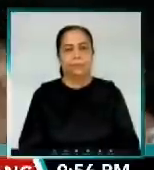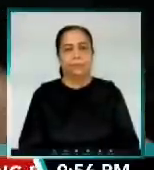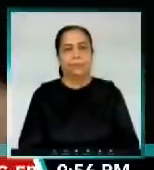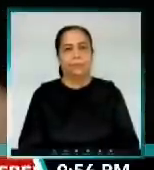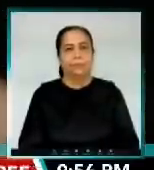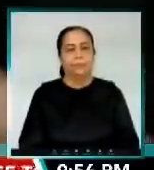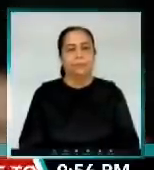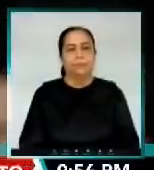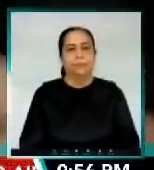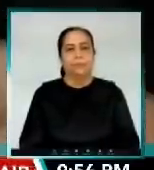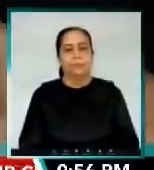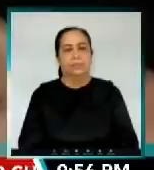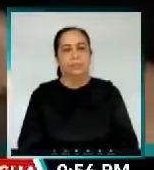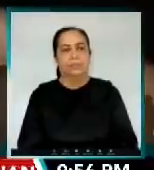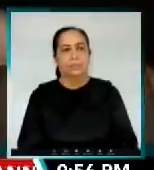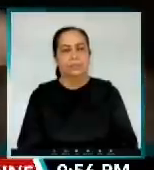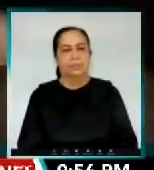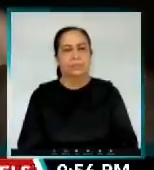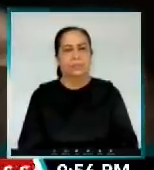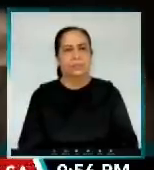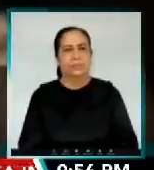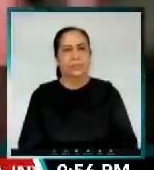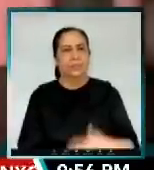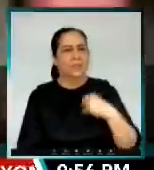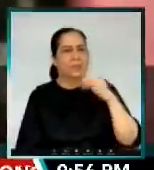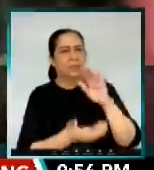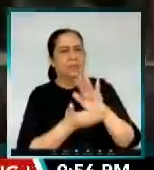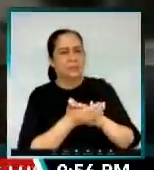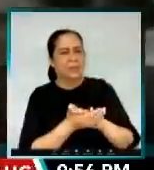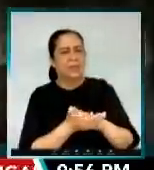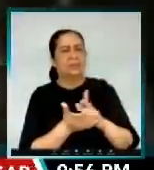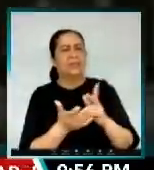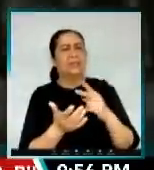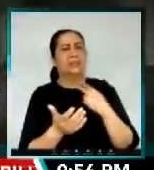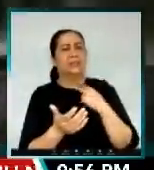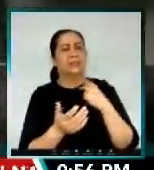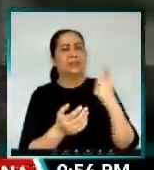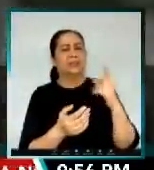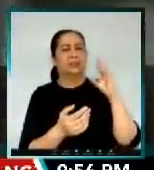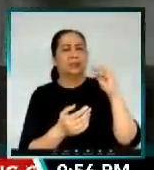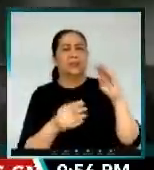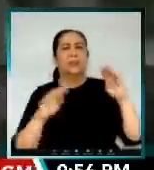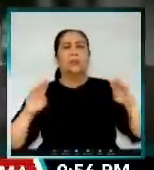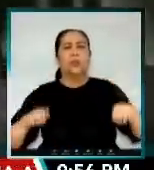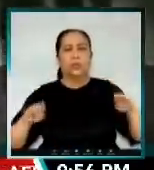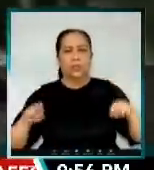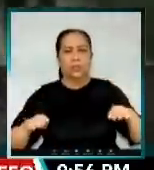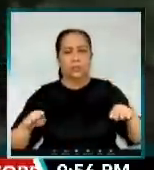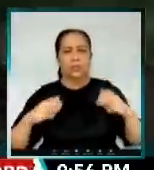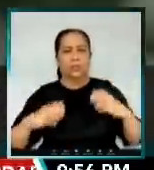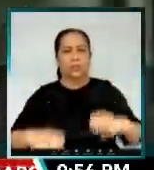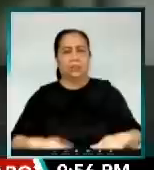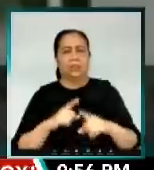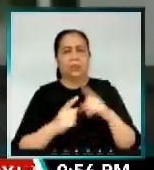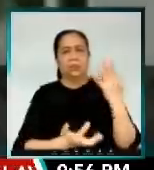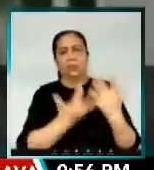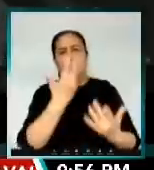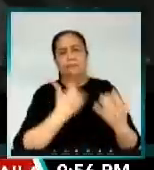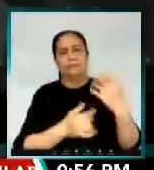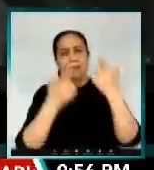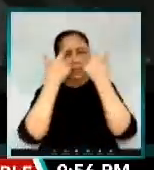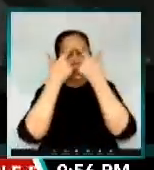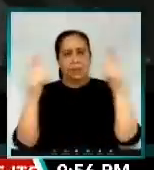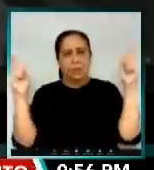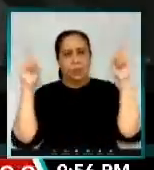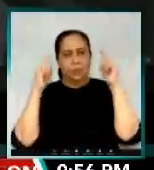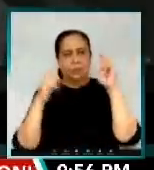Sabi ko, asawa yung ano, asawa ko. Hindi nakaligtas ang isang lalaking British national nang masunog ang kanyang bahay sa Lapu-Lapu City, Cebu.